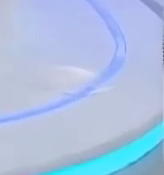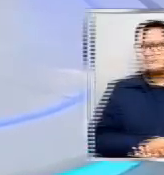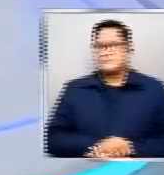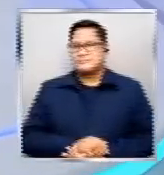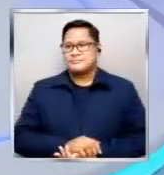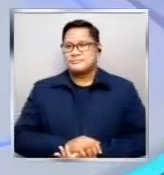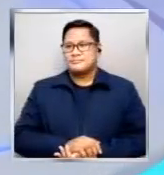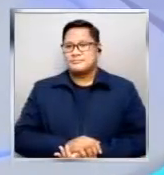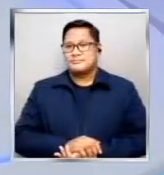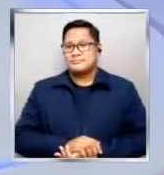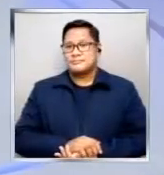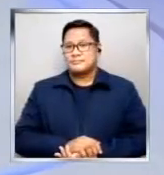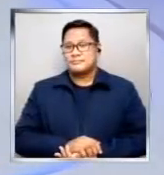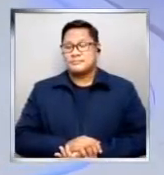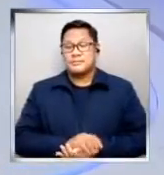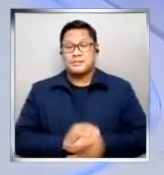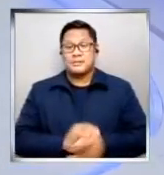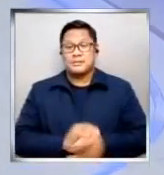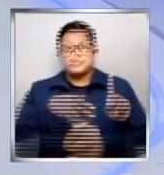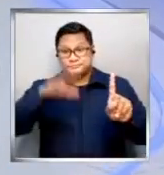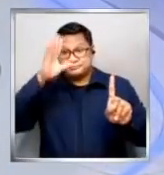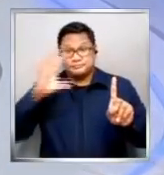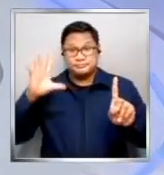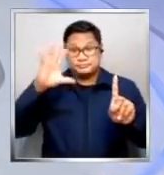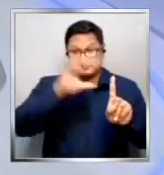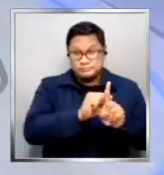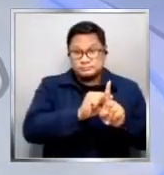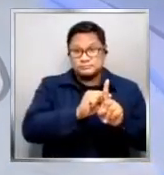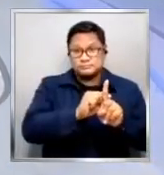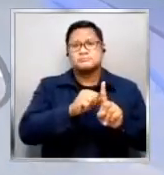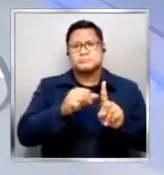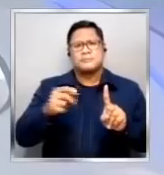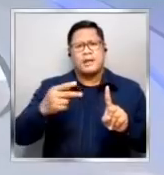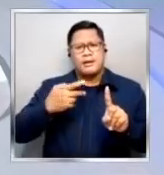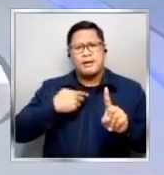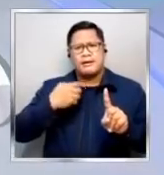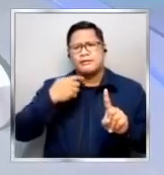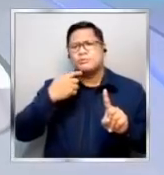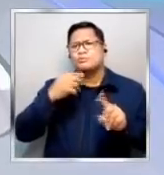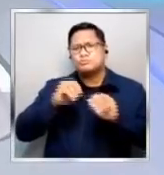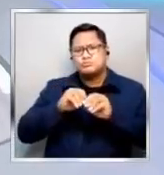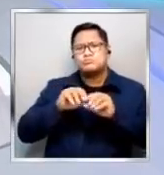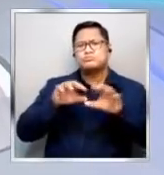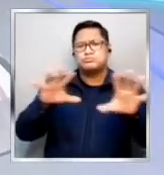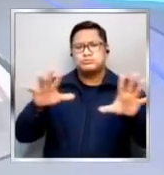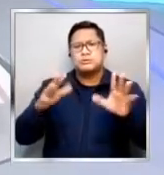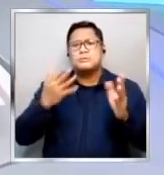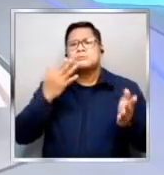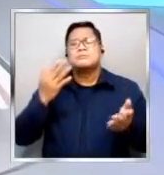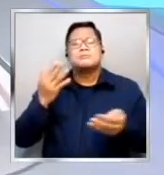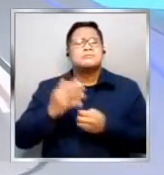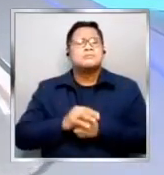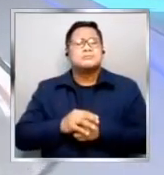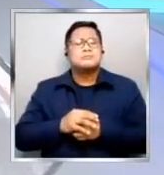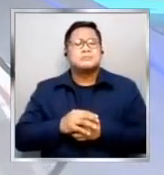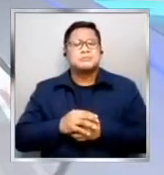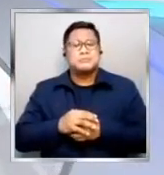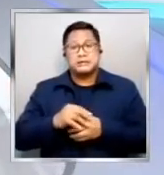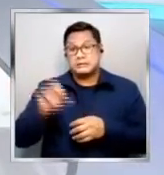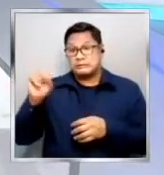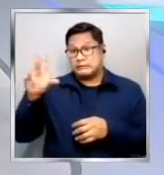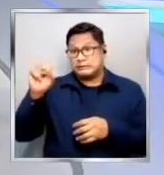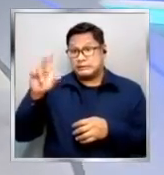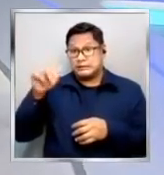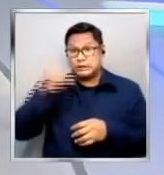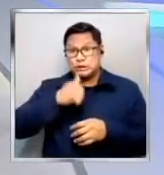Arestado ang isang lalaki na nagbantang ipakakalat niya ang maselang na video at litrato ng 13 taong gulang na babae